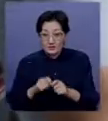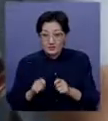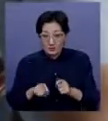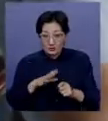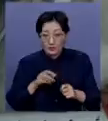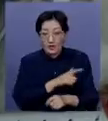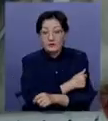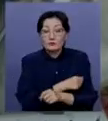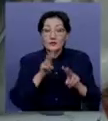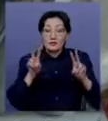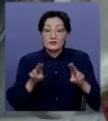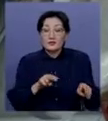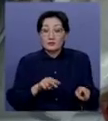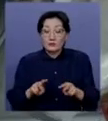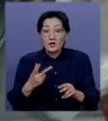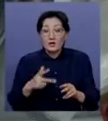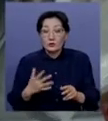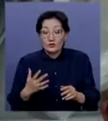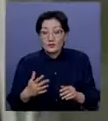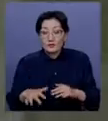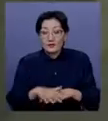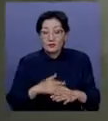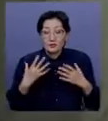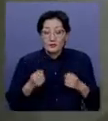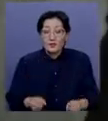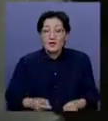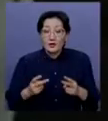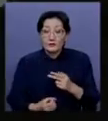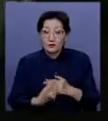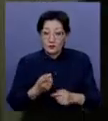Нәтижесінде санитарлық нормалар сақталмаған 35-і халықтың денсаулығына